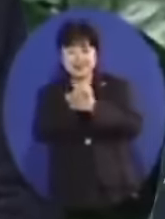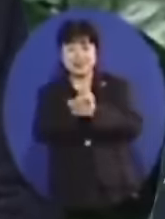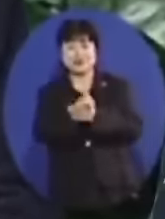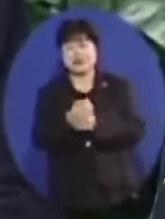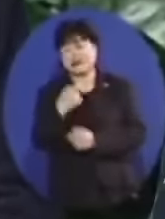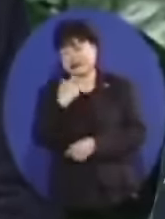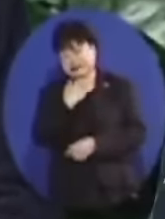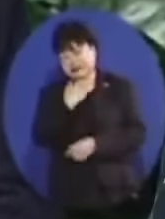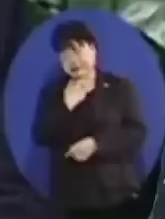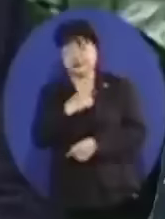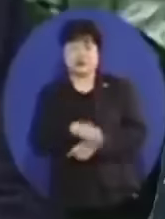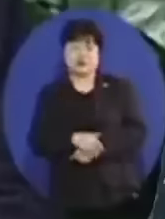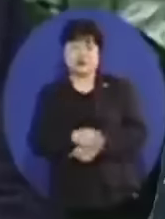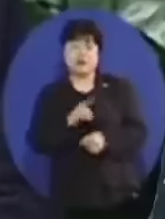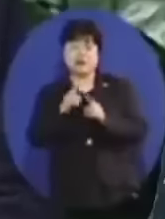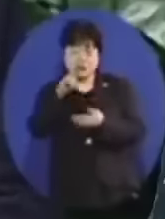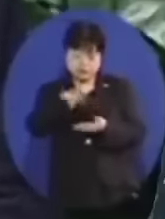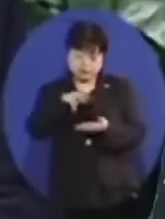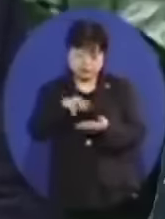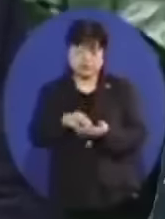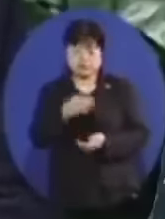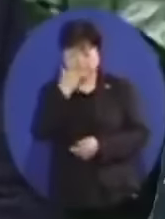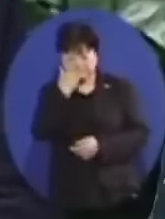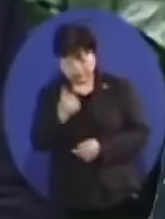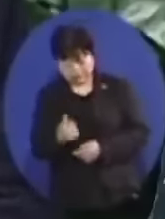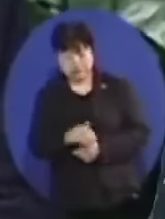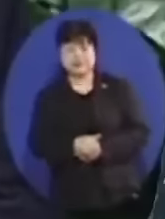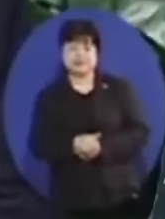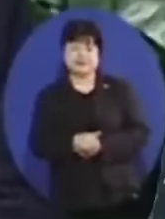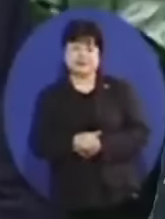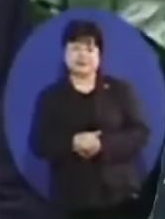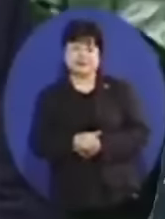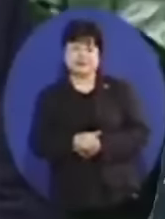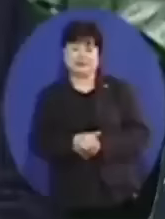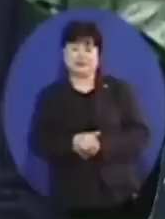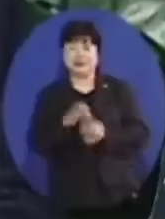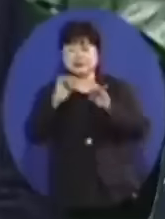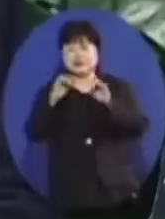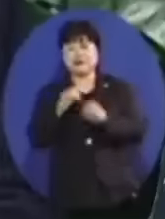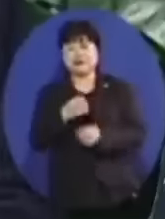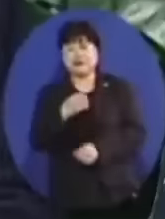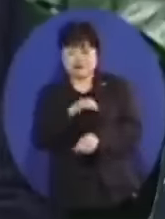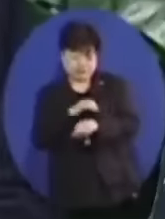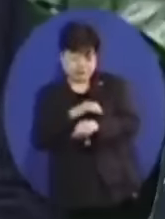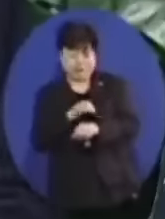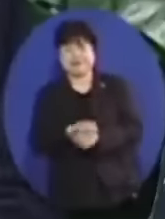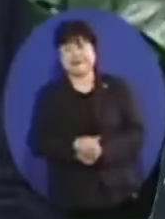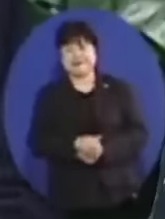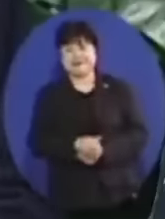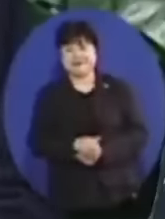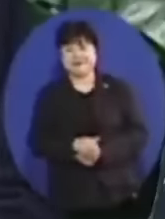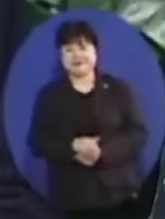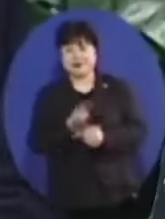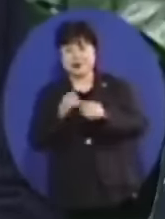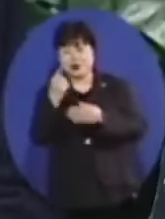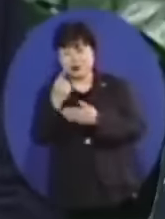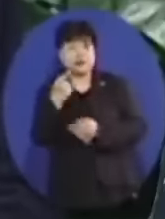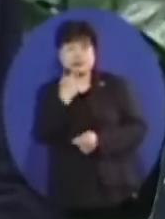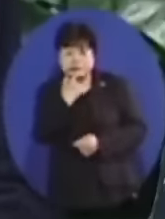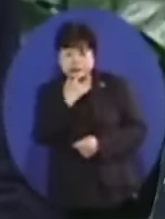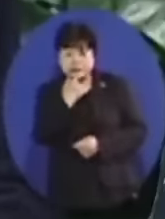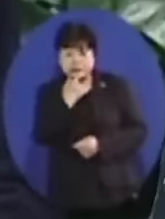싫고 말씀 읽기 싫고 전도는 더 하기 싫고 교회 출석하는 것도